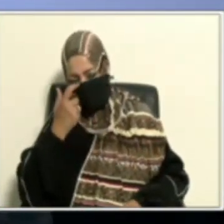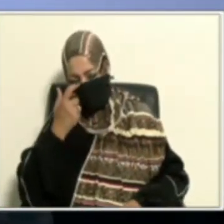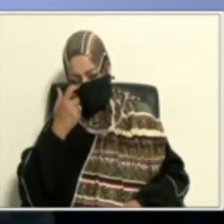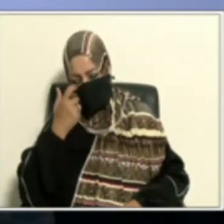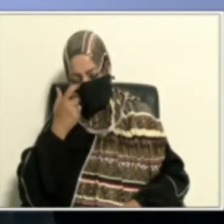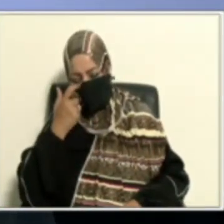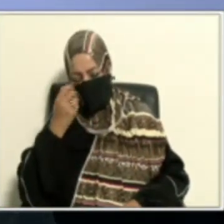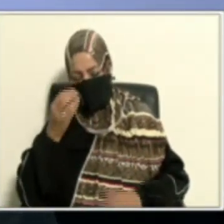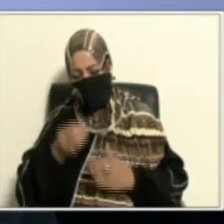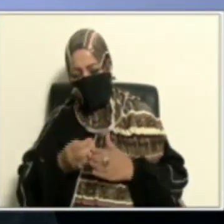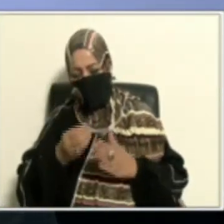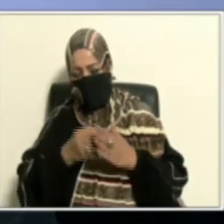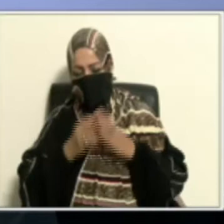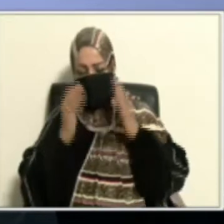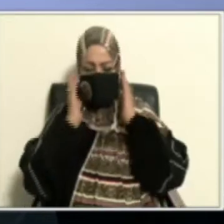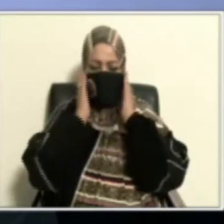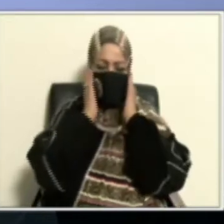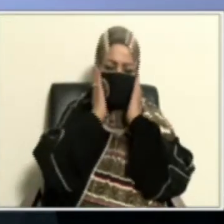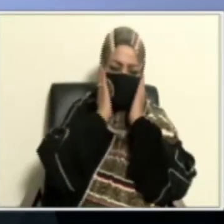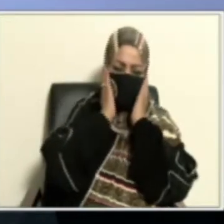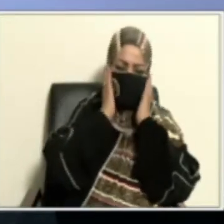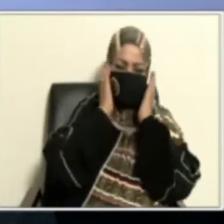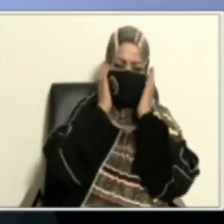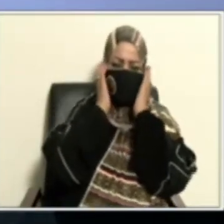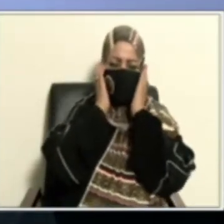الاغتسال كانوا يغسلوا من